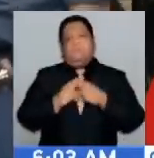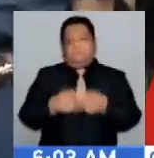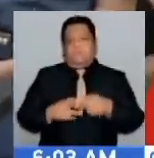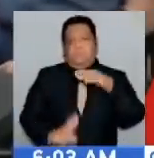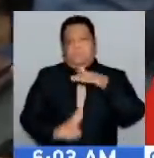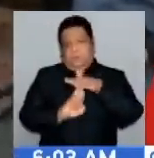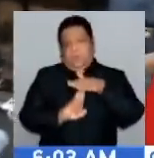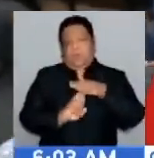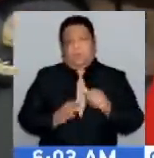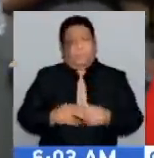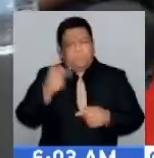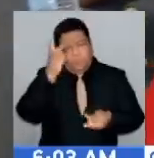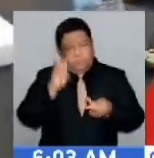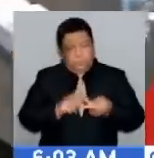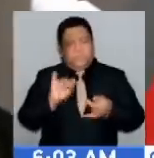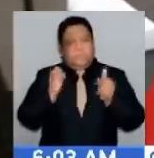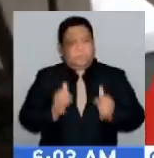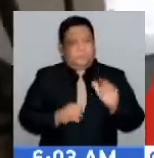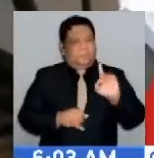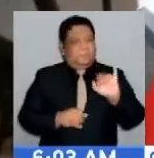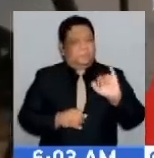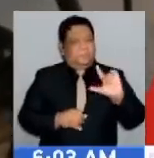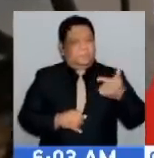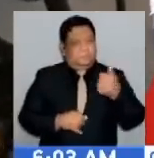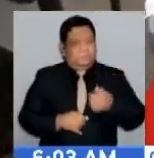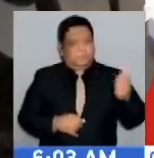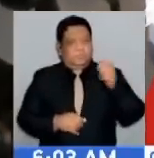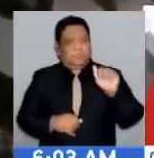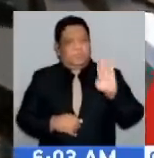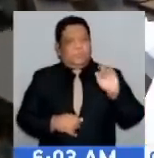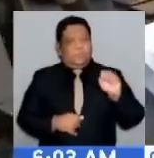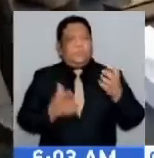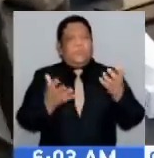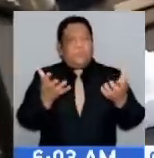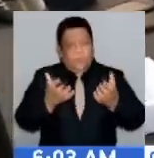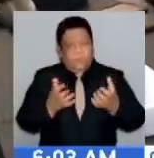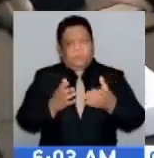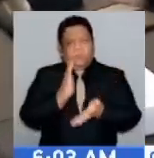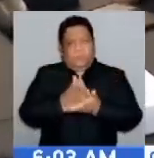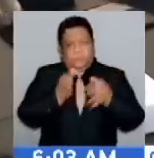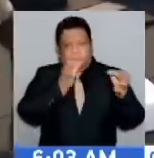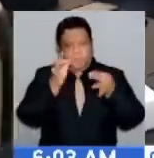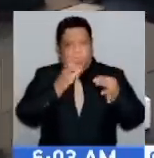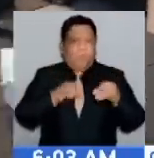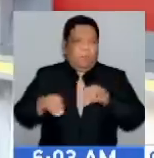ni Interior Secretary Benhur Abalos para masawata ang illegal na droga sa hanay ng PNP.